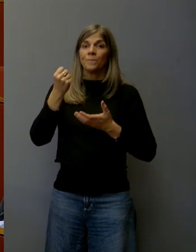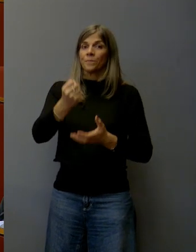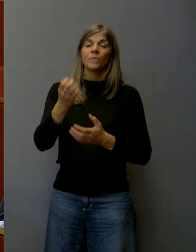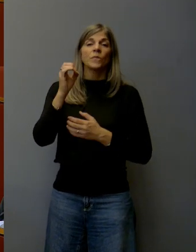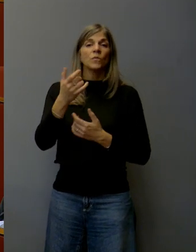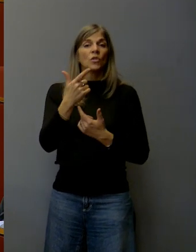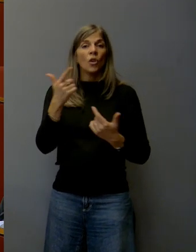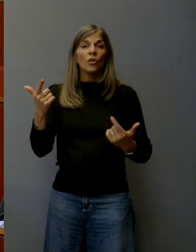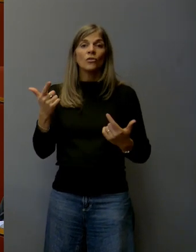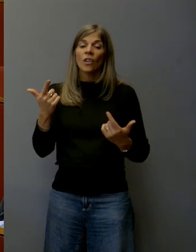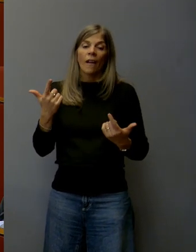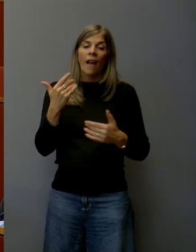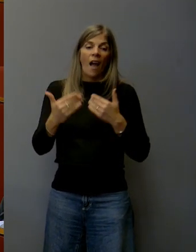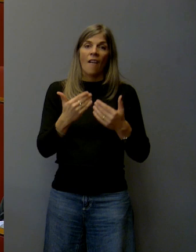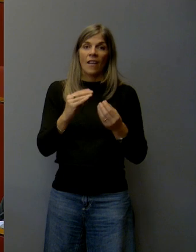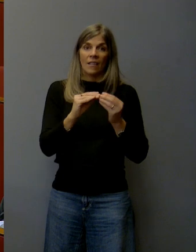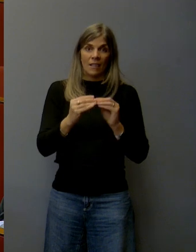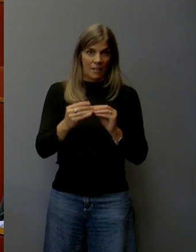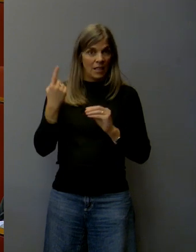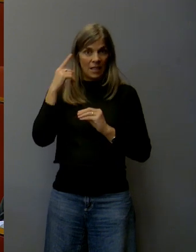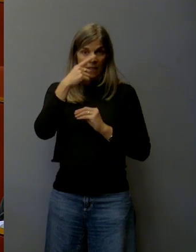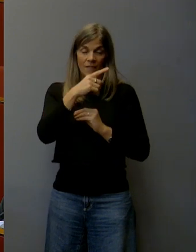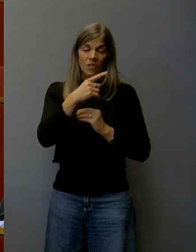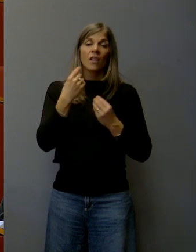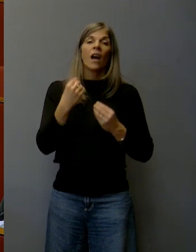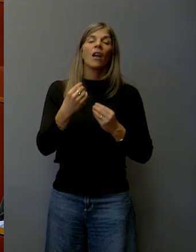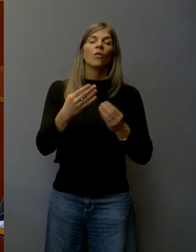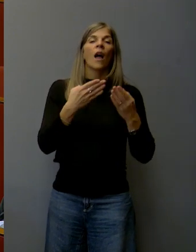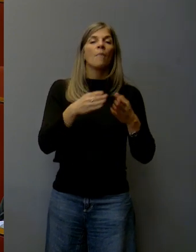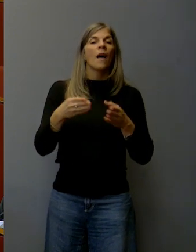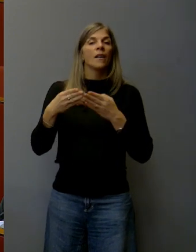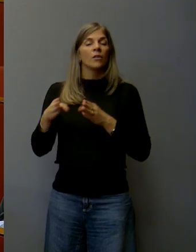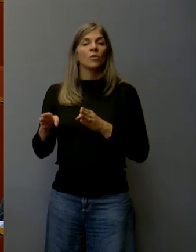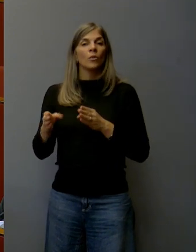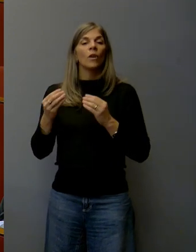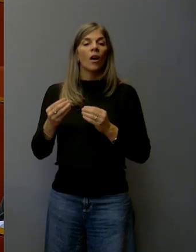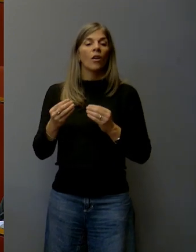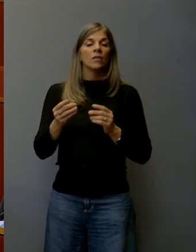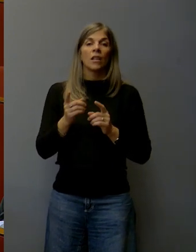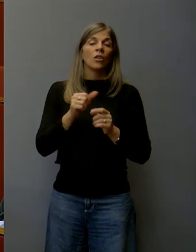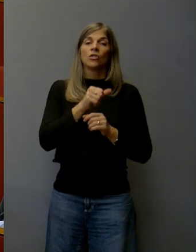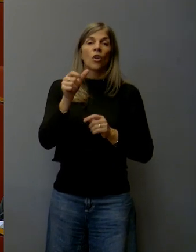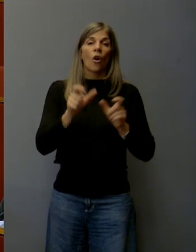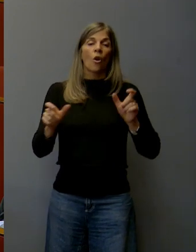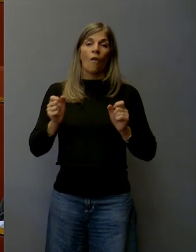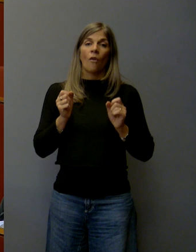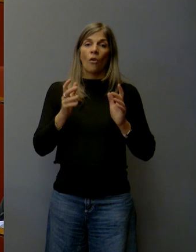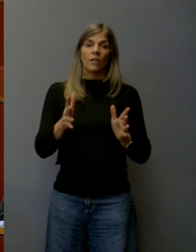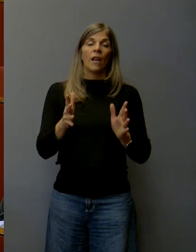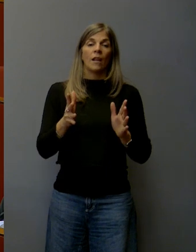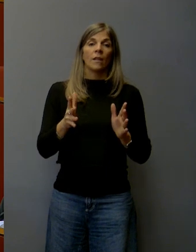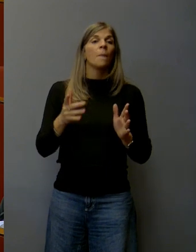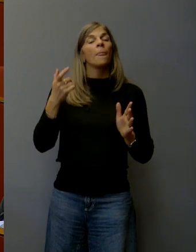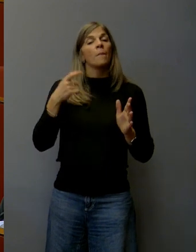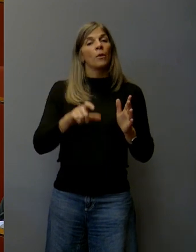esce spesso le aperture sono garantite quasi dal volontariato perché non ci sono sufficienti